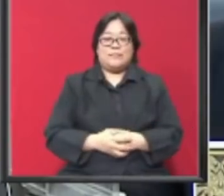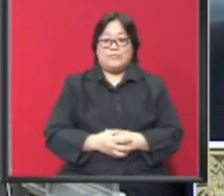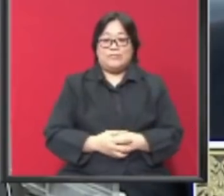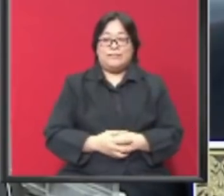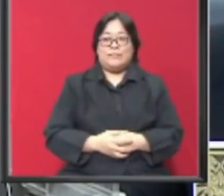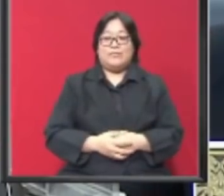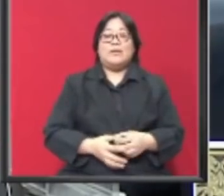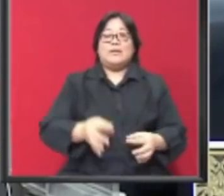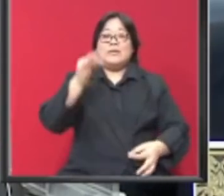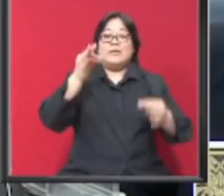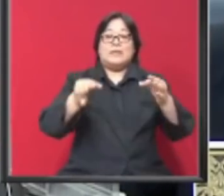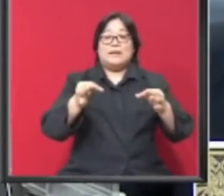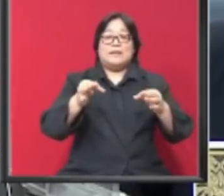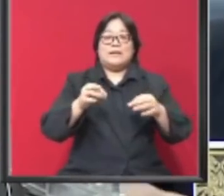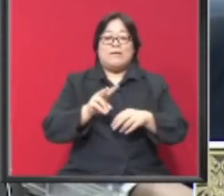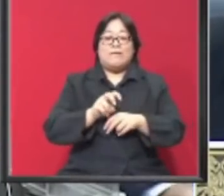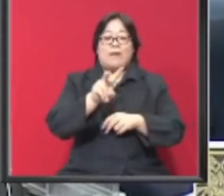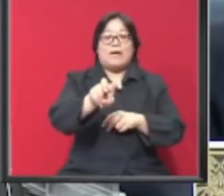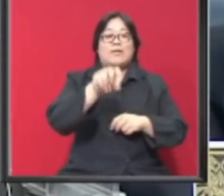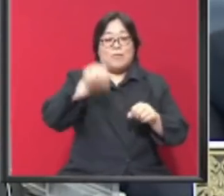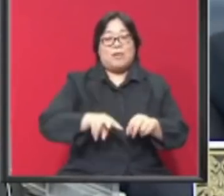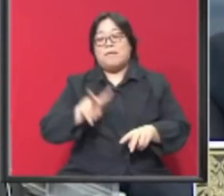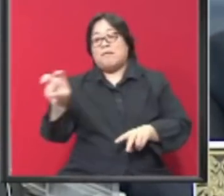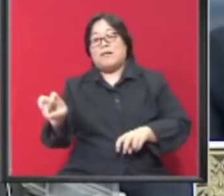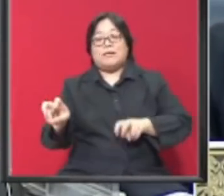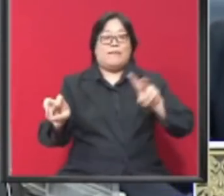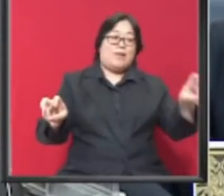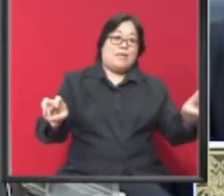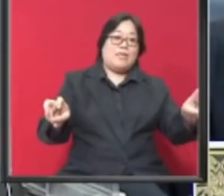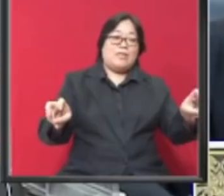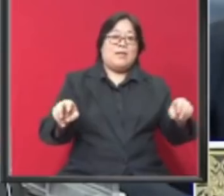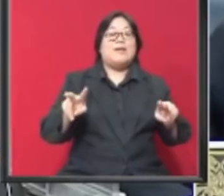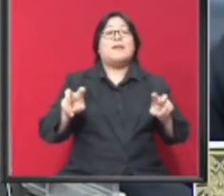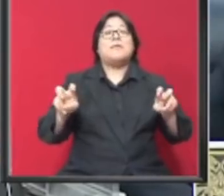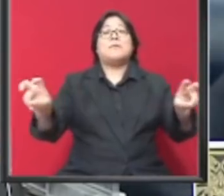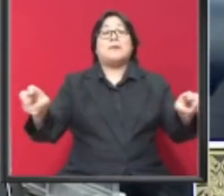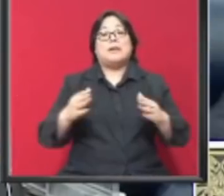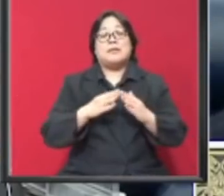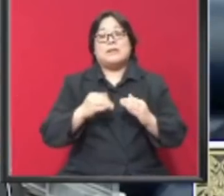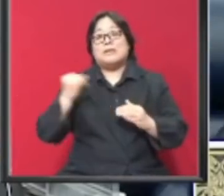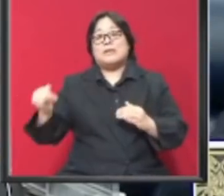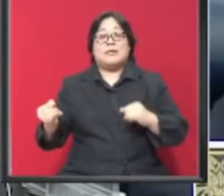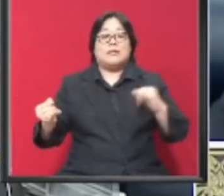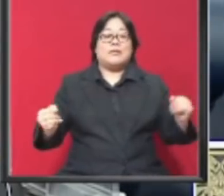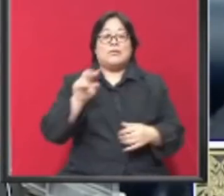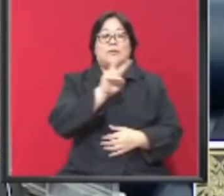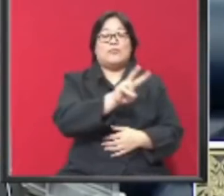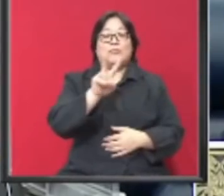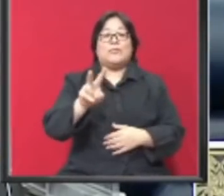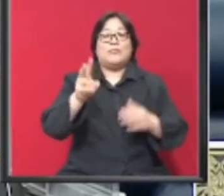jika beres boleh lompat ke kiri dan ke kanan dan menjangkiti Jiran semasa